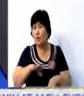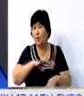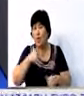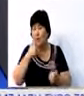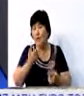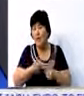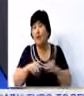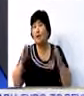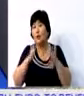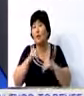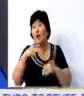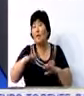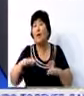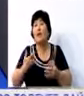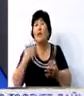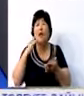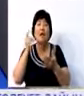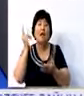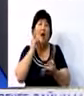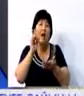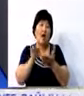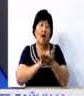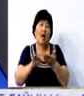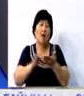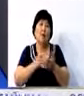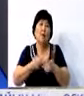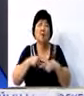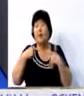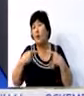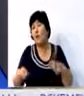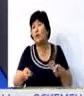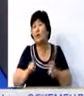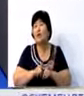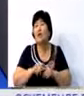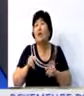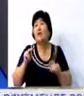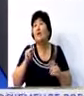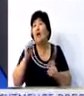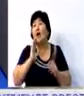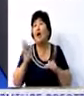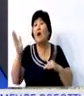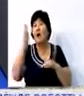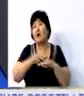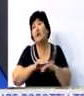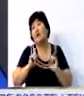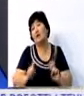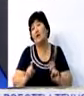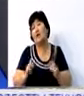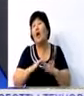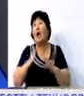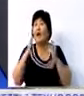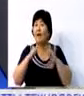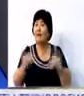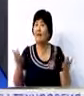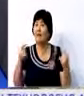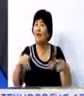үйлерде қарасаңыздар, балдар айфон ұстап, яғни қышқандай қосымша қимыл істеңе жоқ, азынан кешке дейін жатады жағдай болады. Ал лагерде